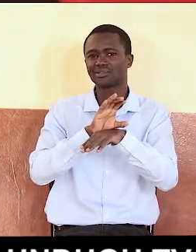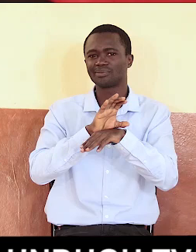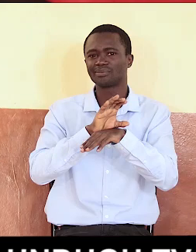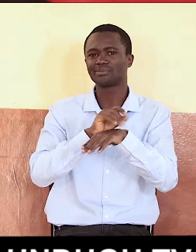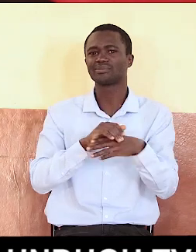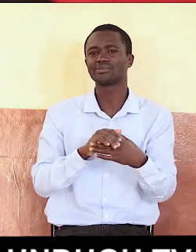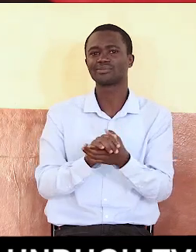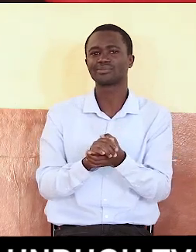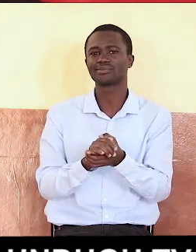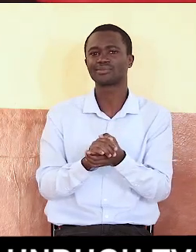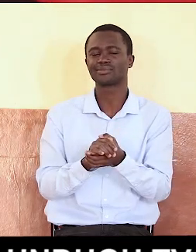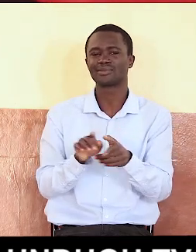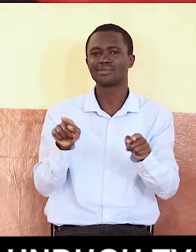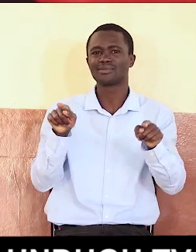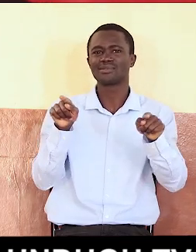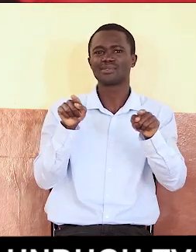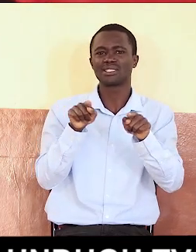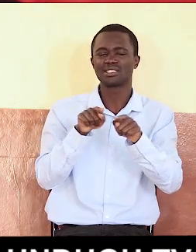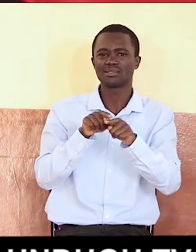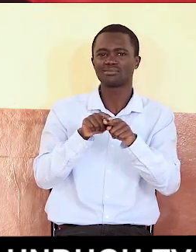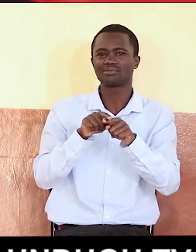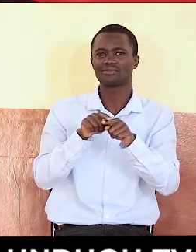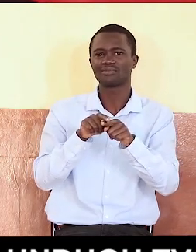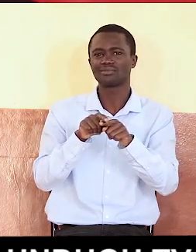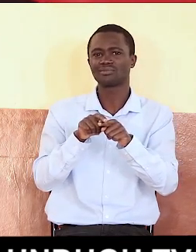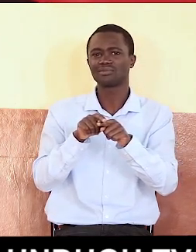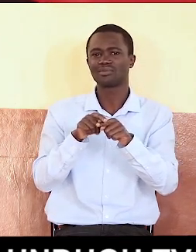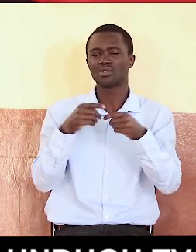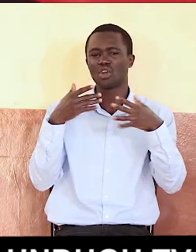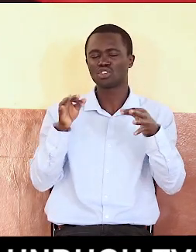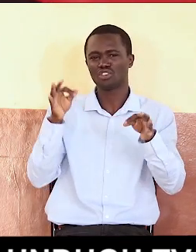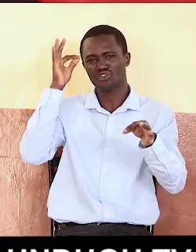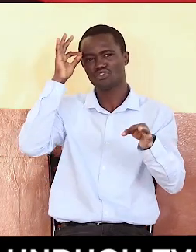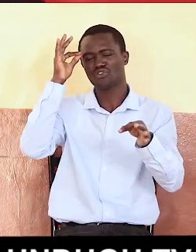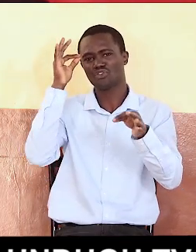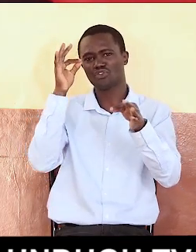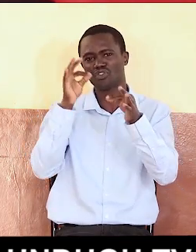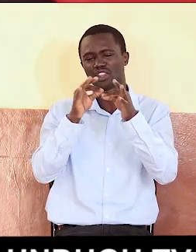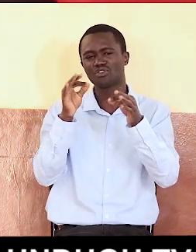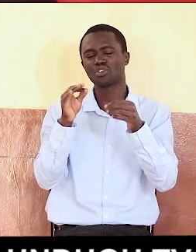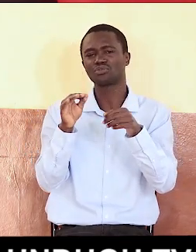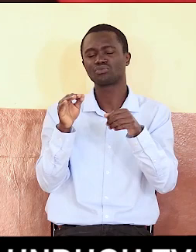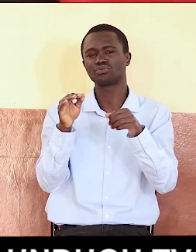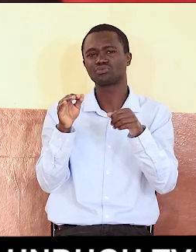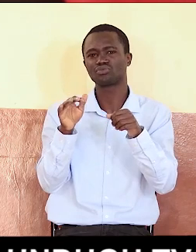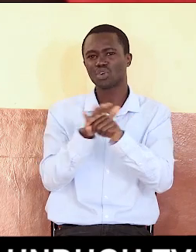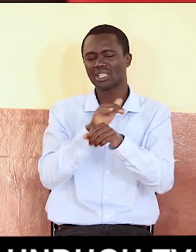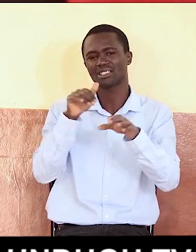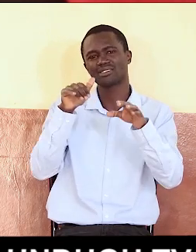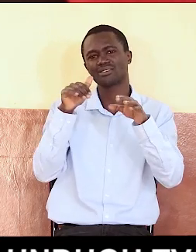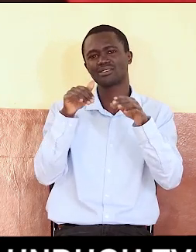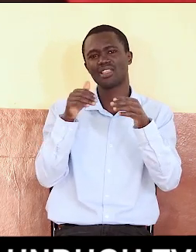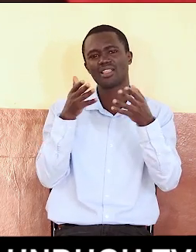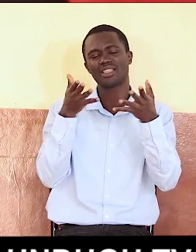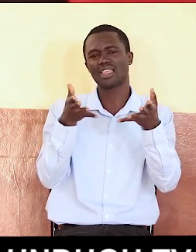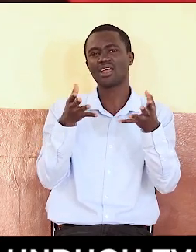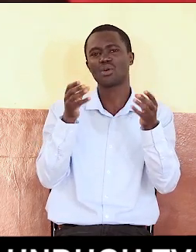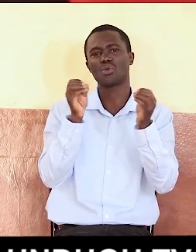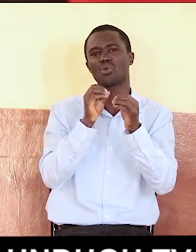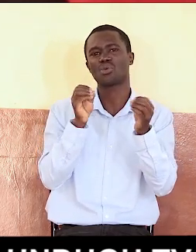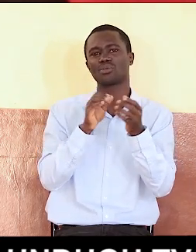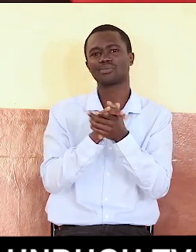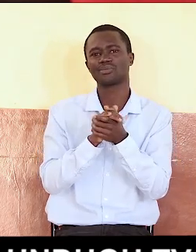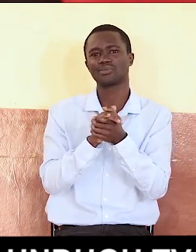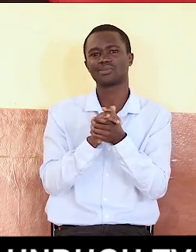ya kutokuaminika na jirani yako ni mengi, na hayo yote ni ishara za kwamba